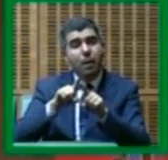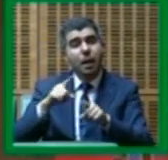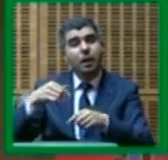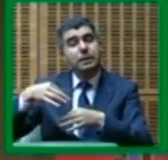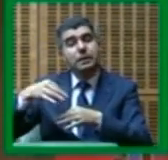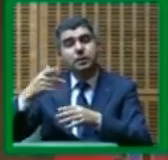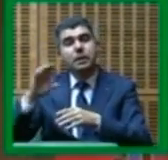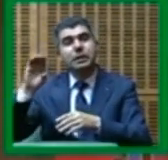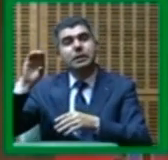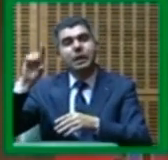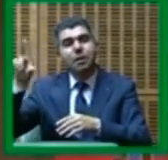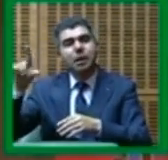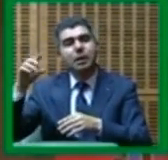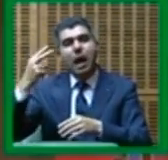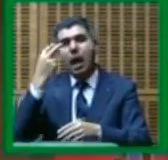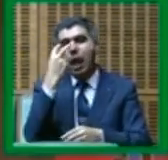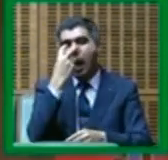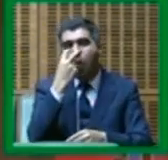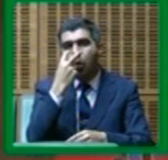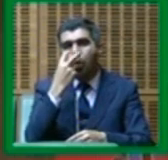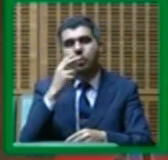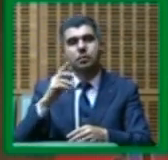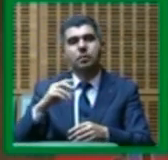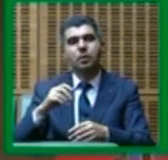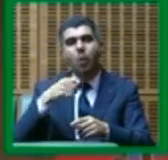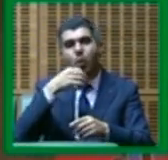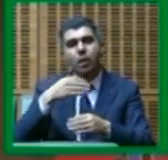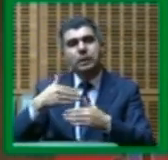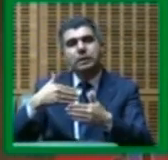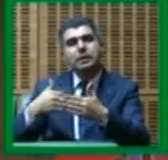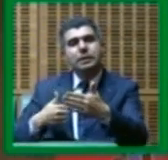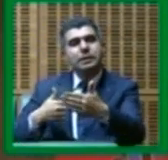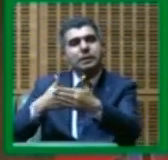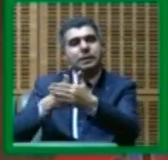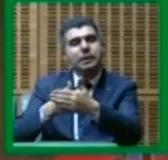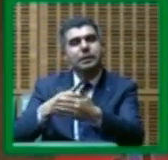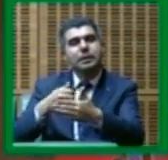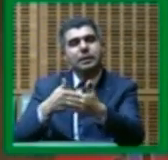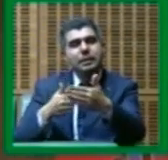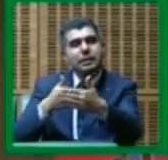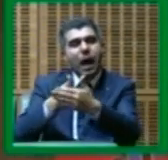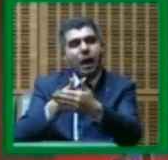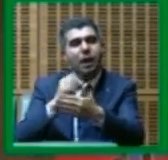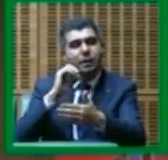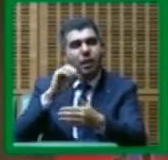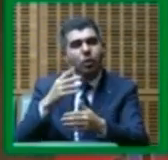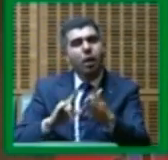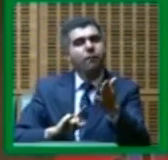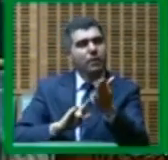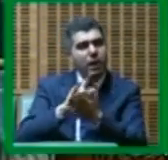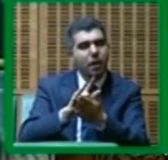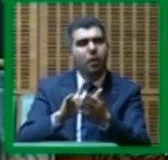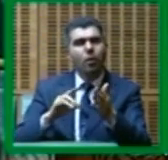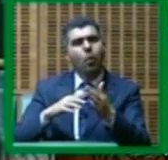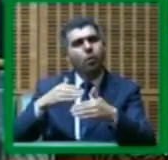طنطان، واللي بالفعل الخط الثاني اللي هو مرتبط ايضا بالدار البيضاء قلميم العيون عفوا الداخله وقلميم